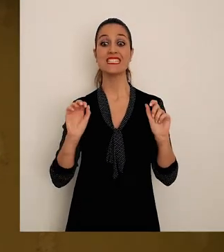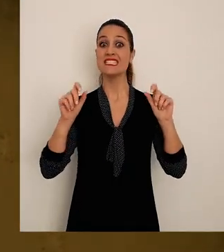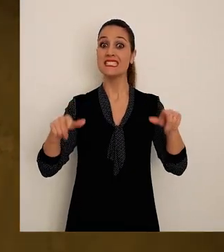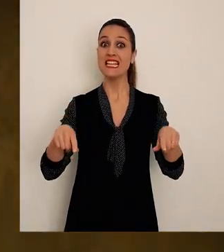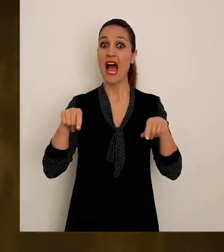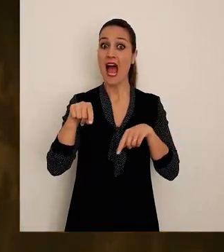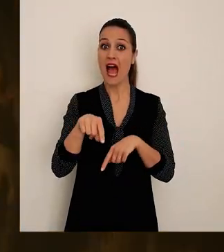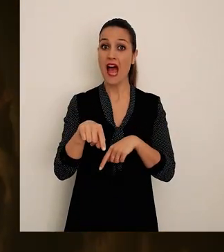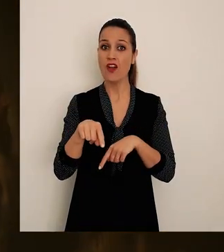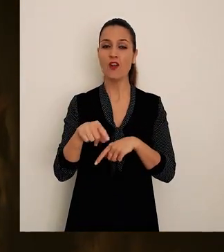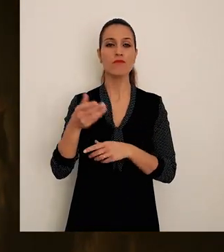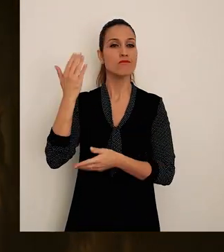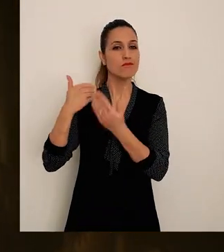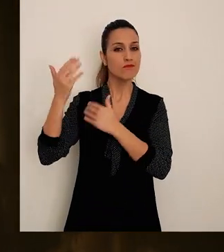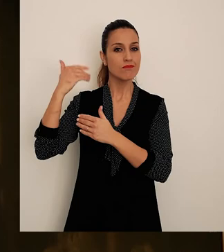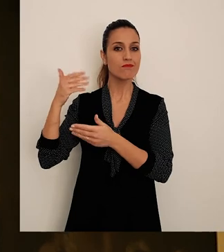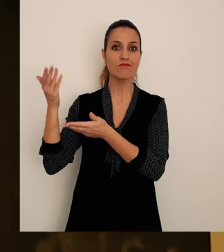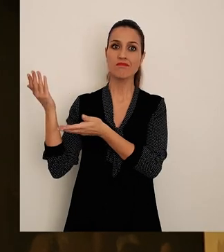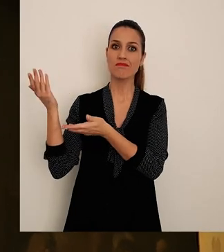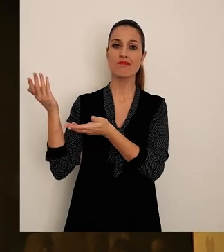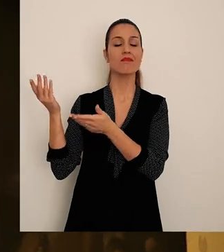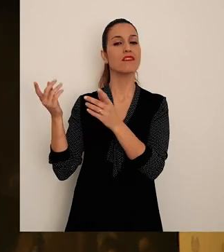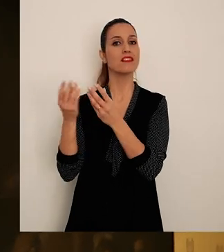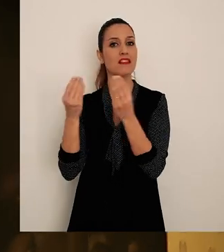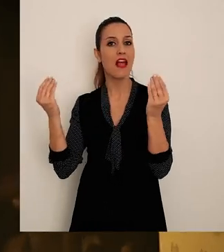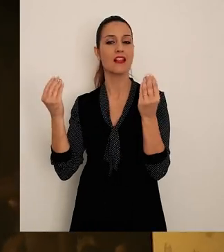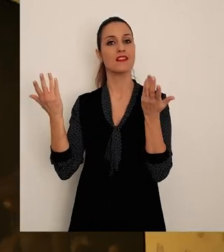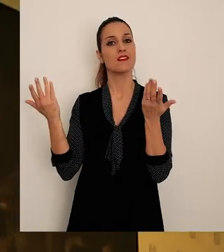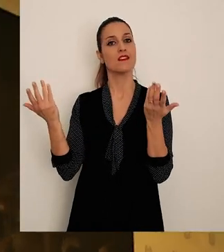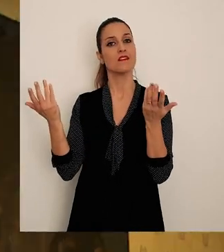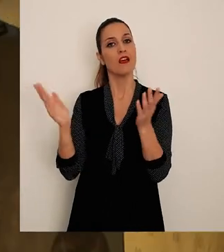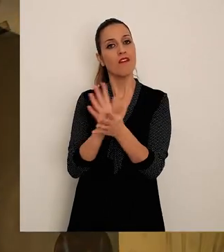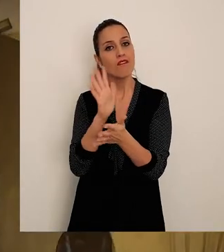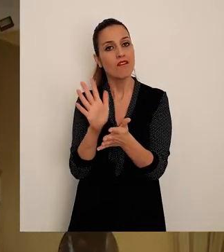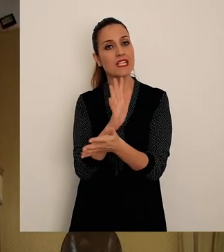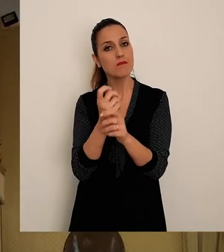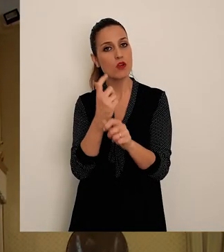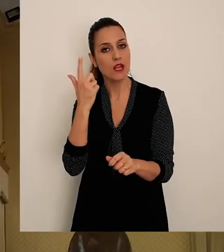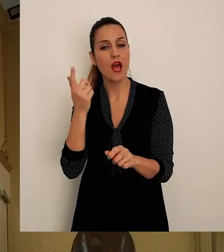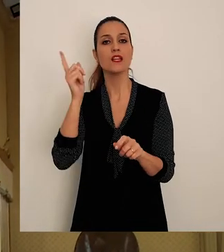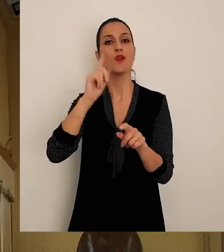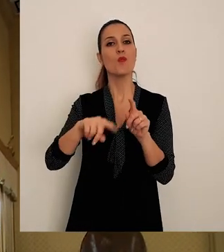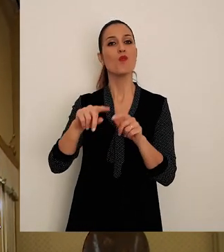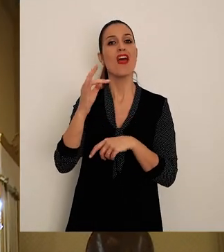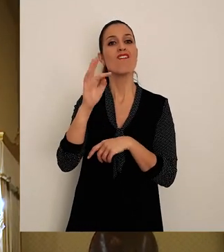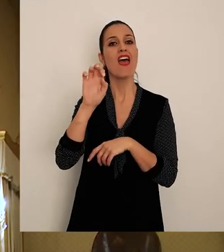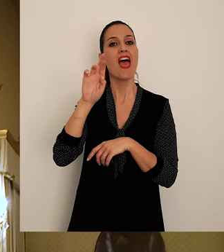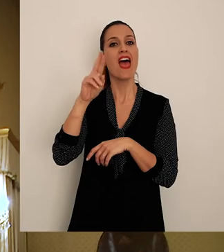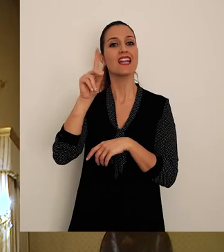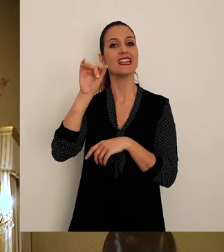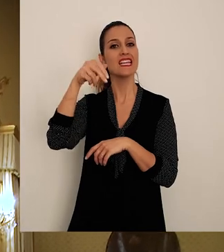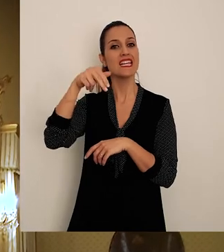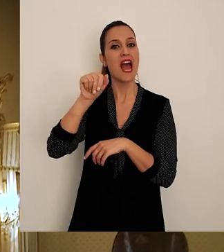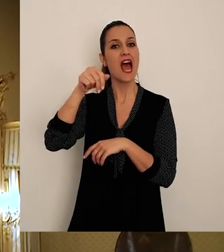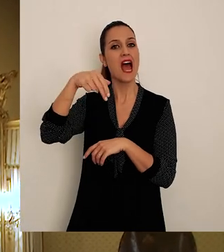Questo grande salone ospitò in passato storici e fastosi ricevimenti e la visita di personaggi illustri del calibro di Ferdinando